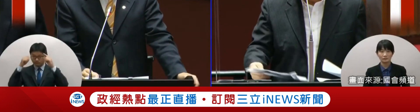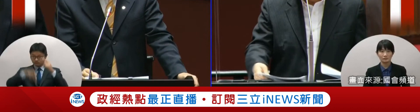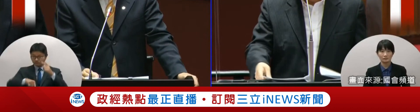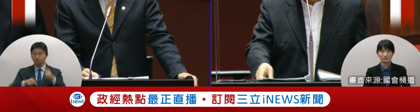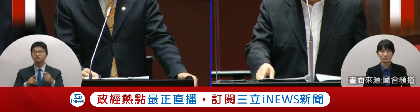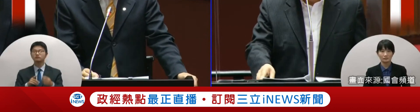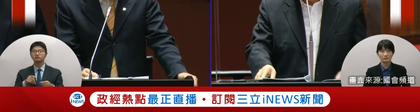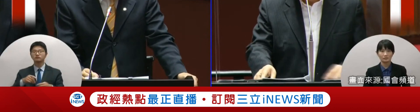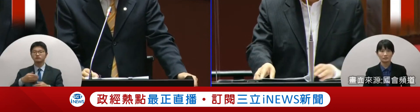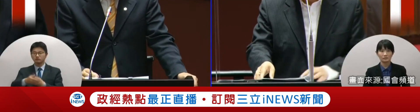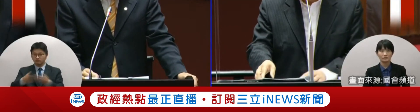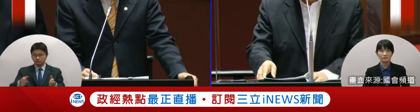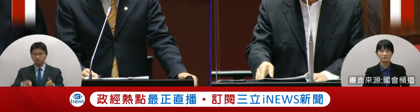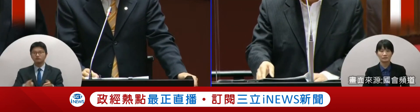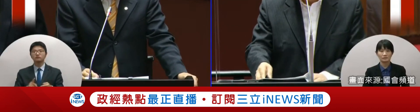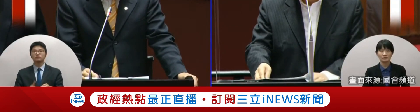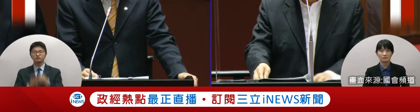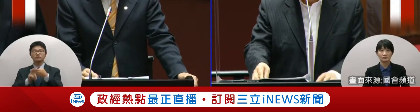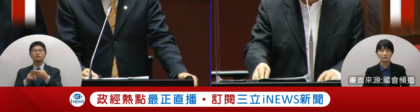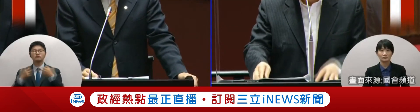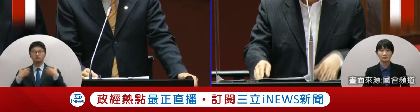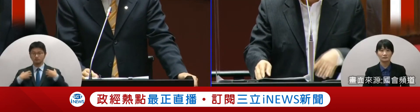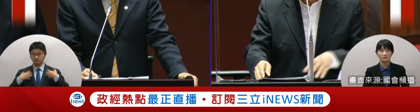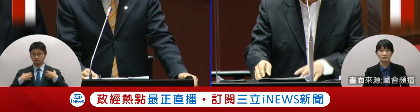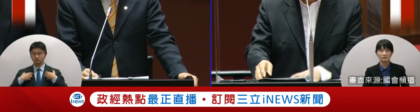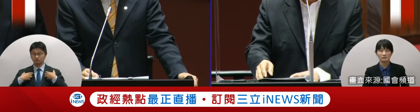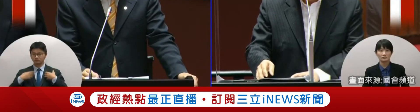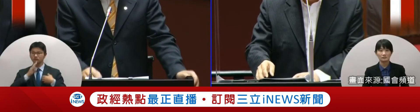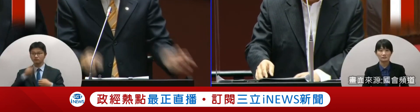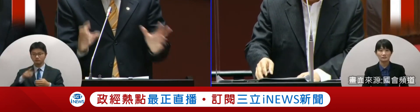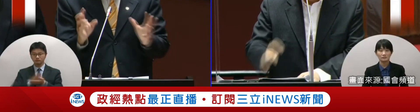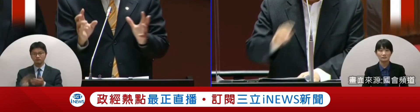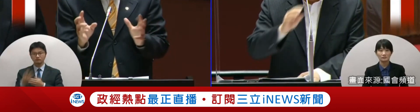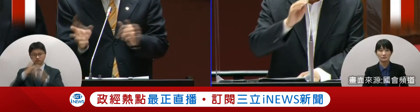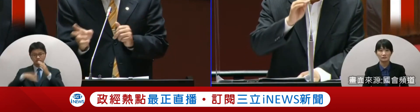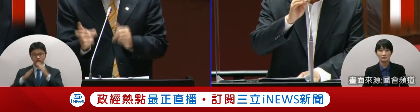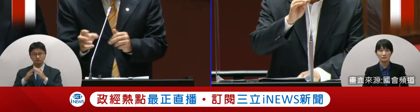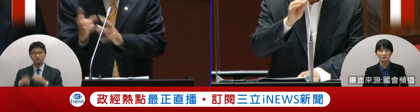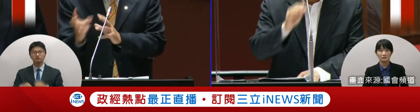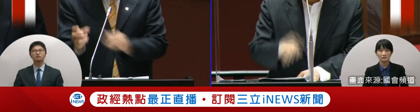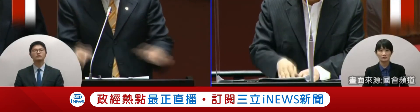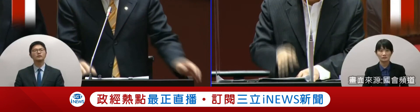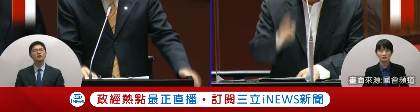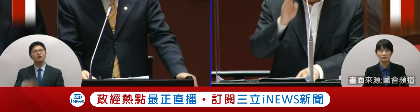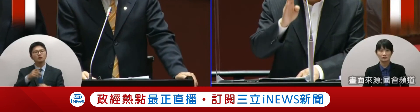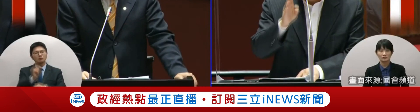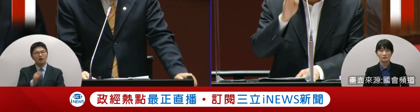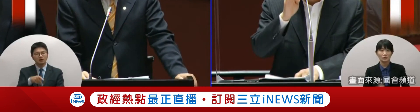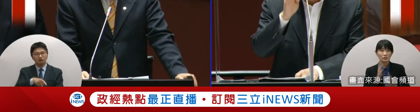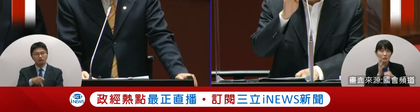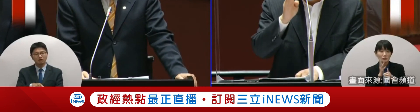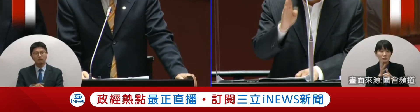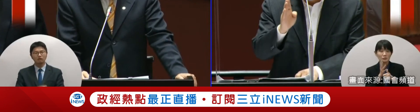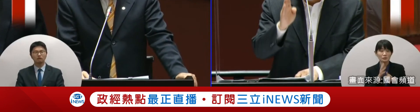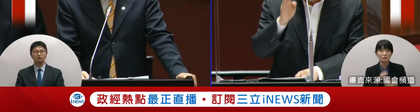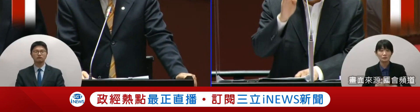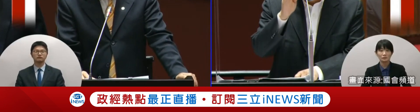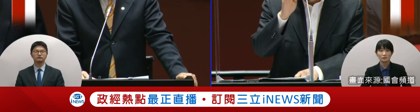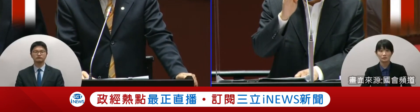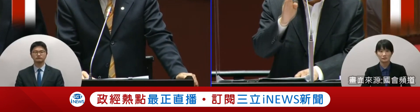管单位了那对于这样的这个租用后， 所以就是因为它是一